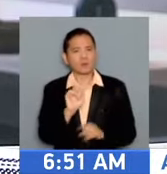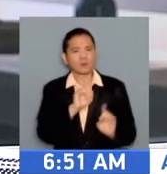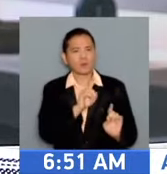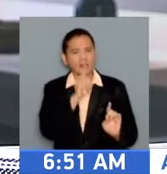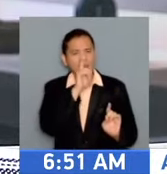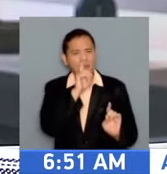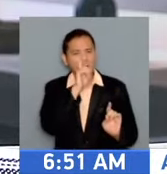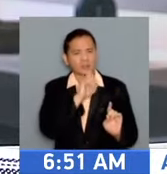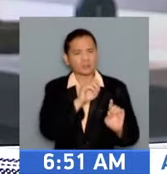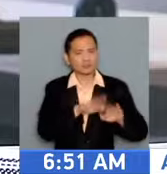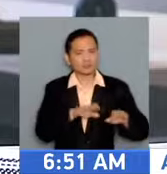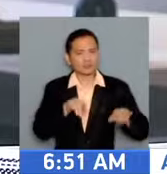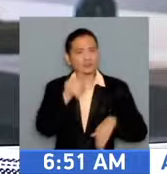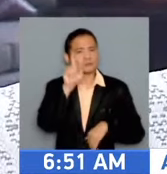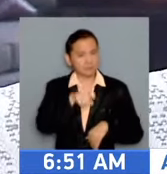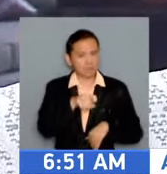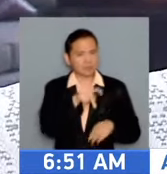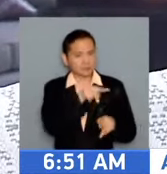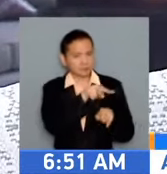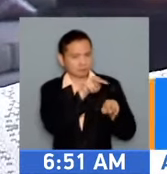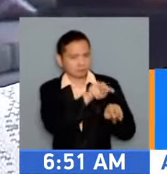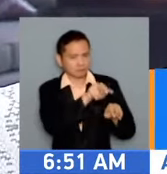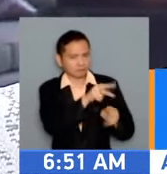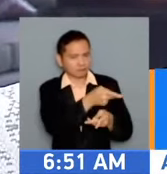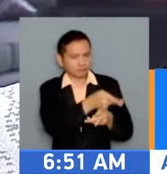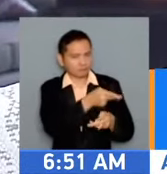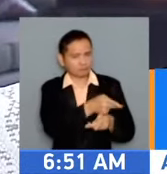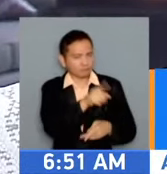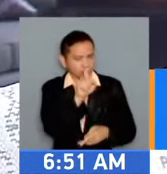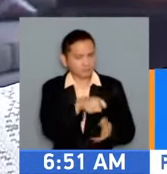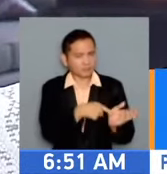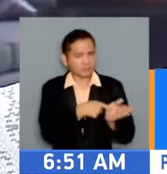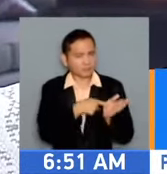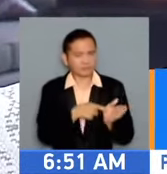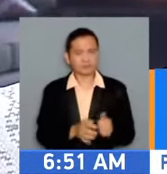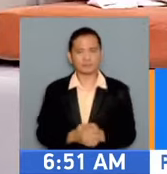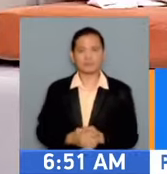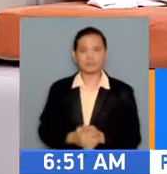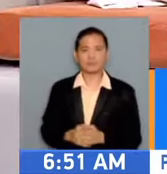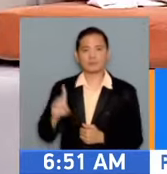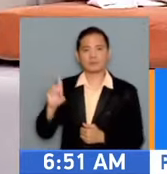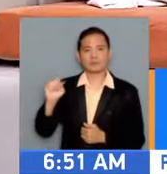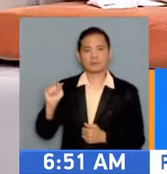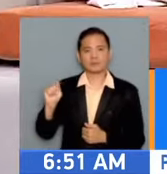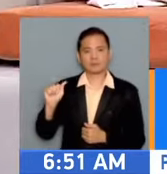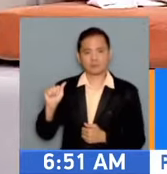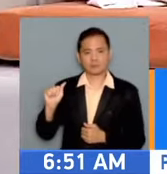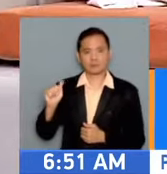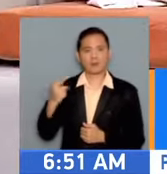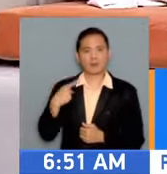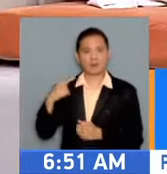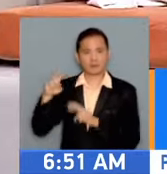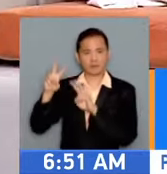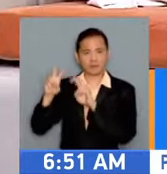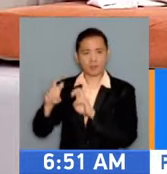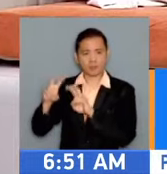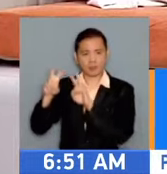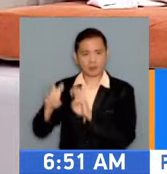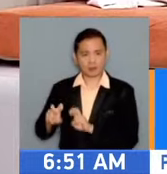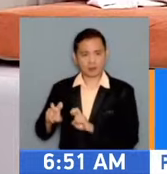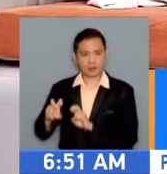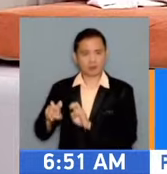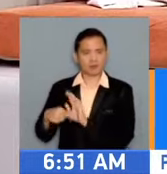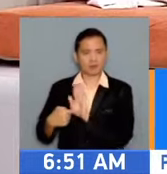prone sa aksidente? Well, actually po sa data po ng Royal Society of Preventive Accident sa